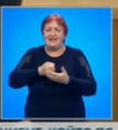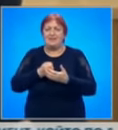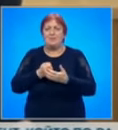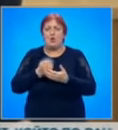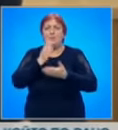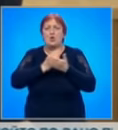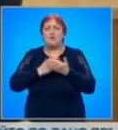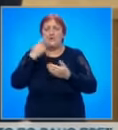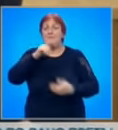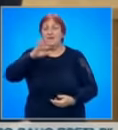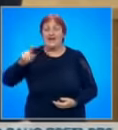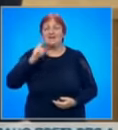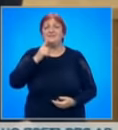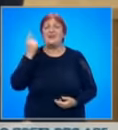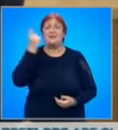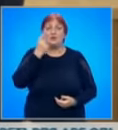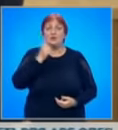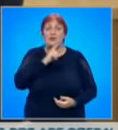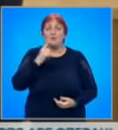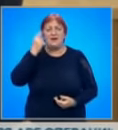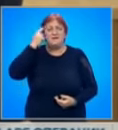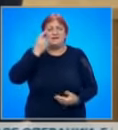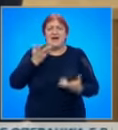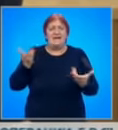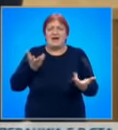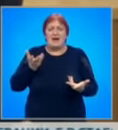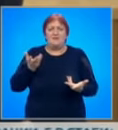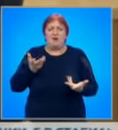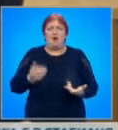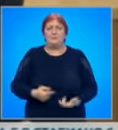половин милиард. Всеки понеделник, без да се знае за какво е.